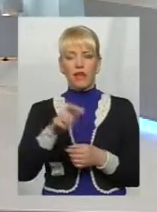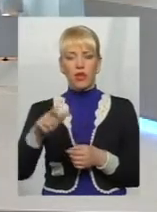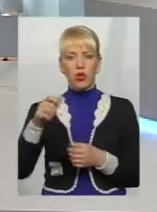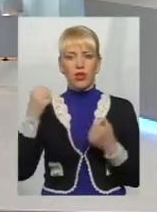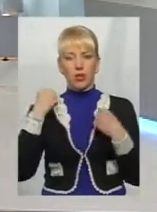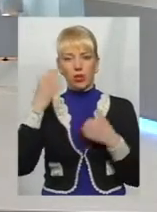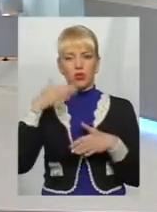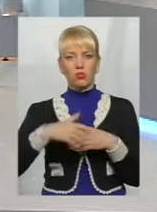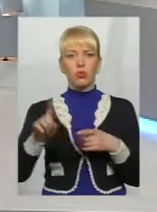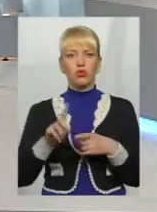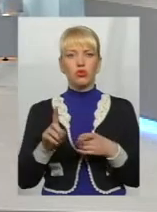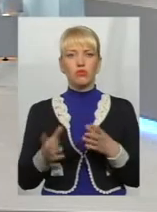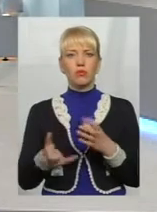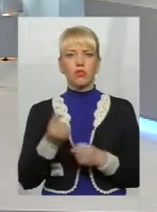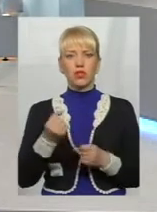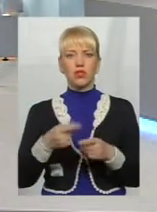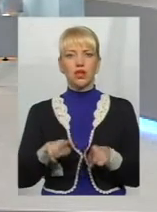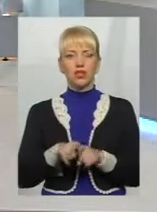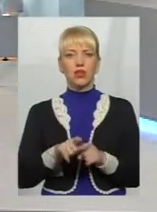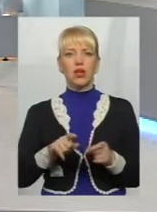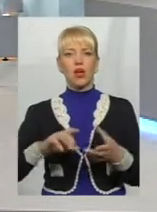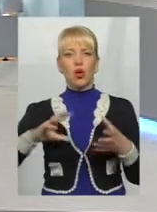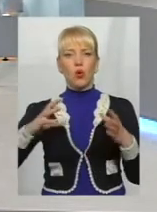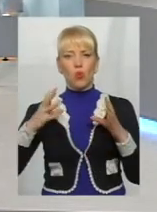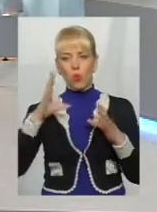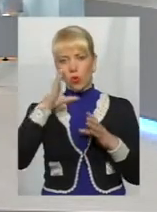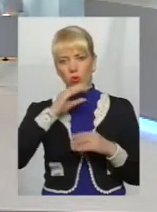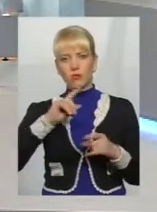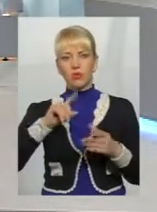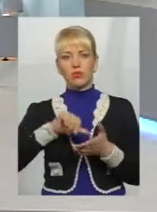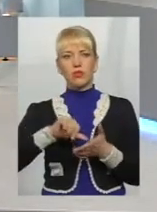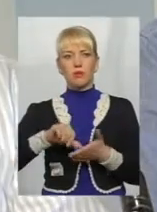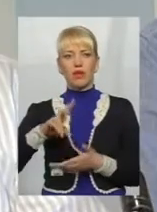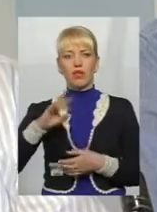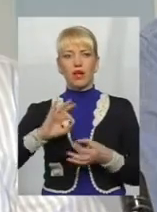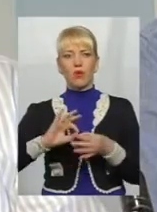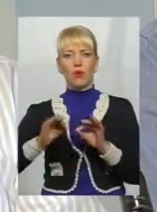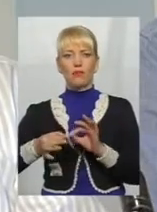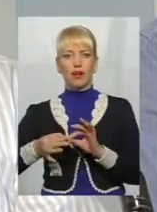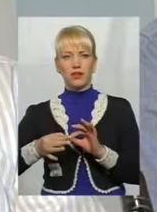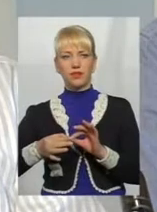для того, щоб вони досягли таких успіхів, щоб виступати на олімпіадах, на